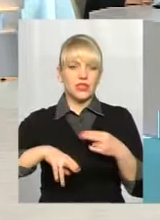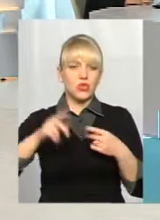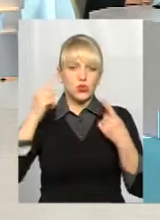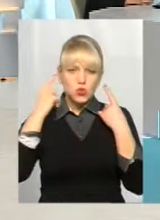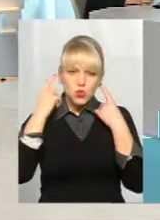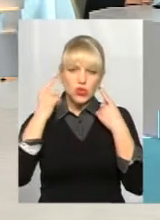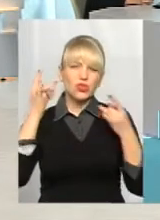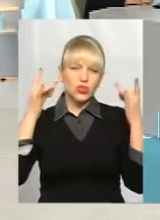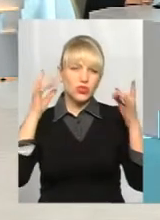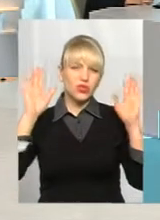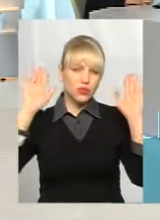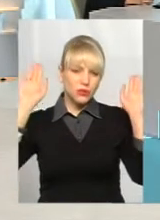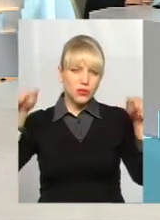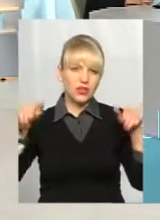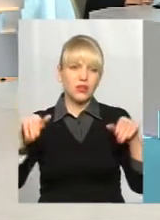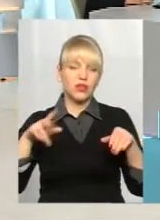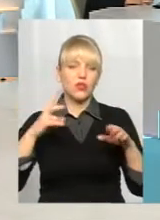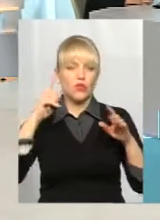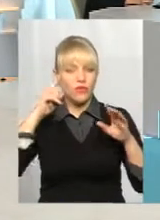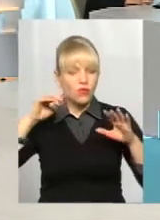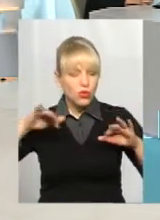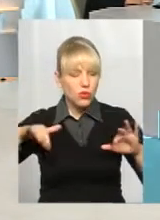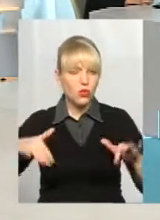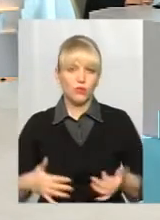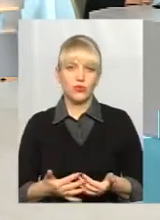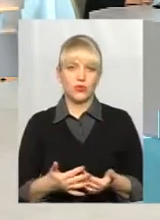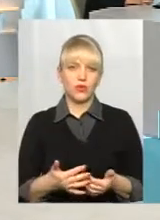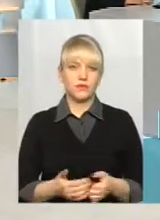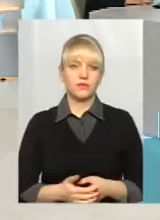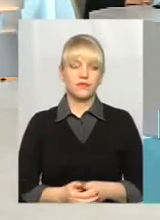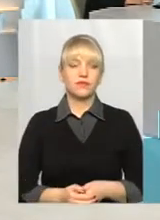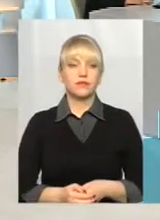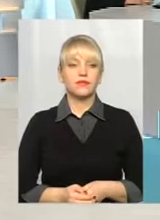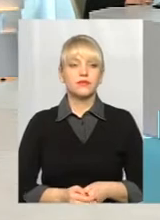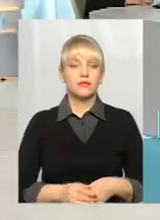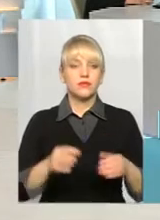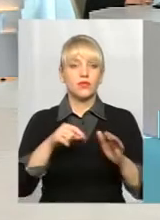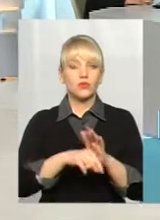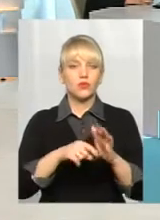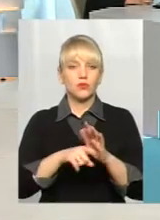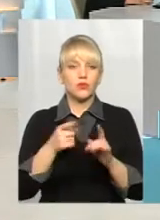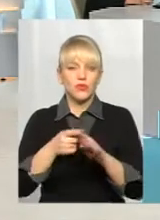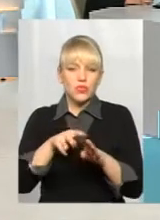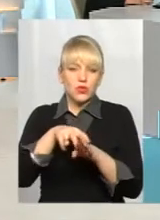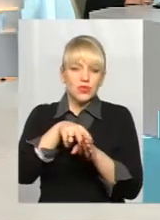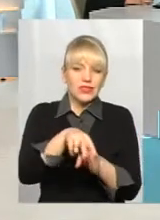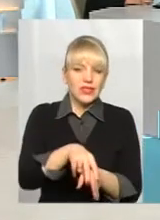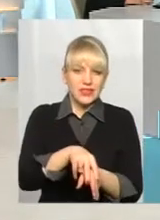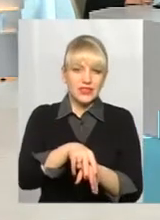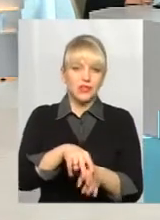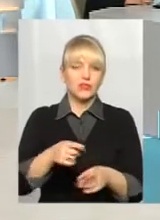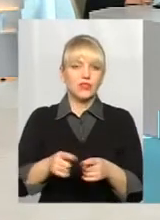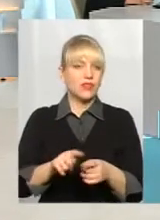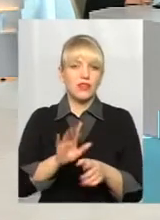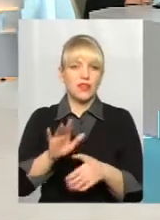воно десь там шумить, але втомлює, людина втомлена. От. Тобто тиск, оце шумове забруднення, його не